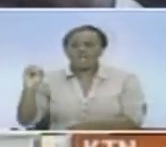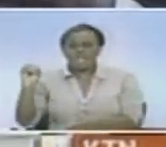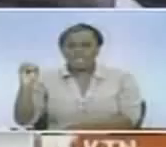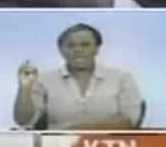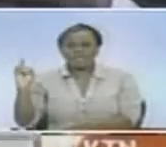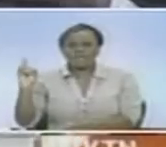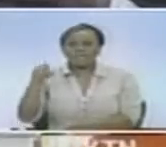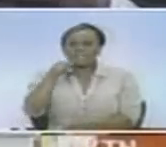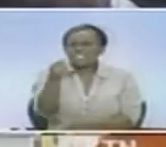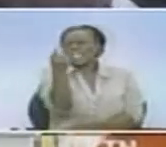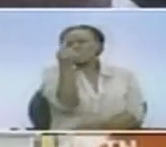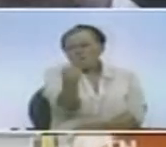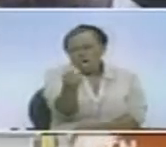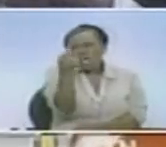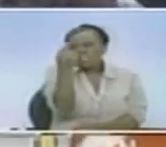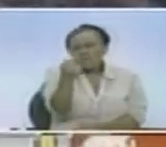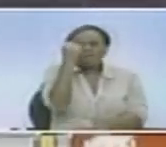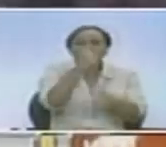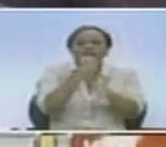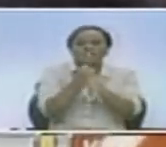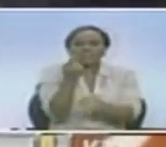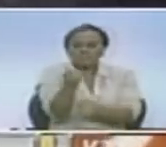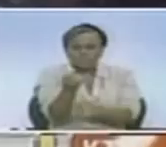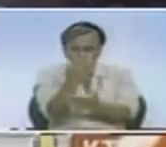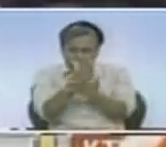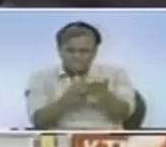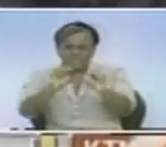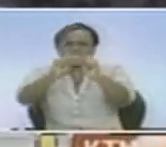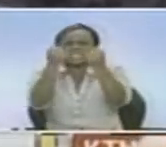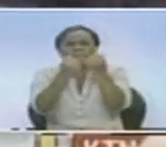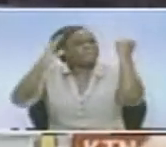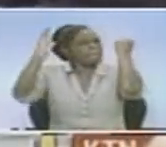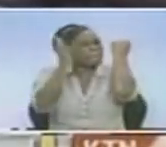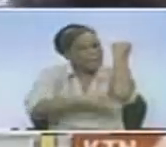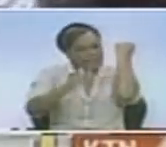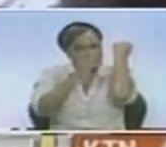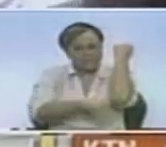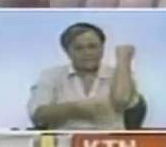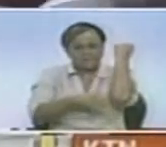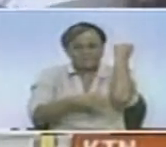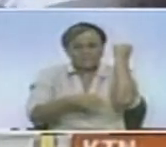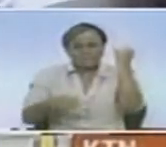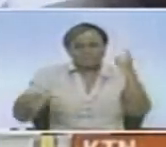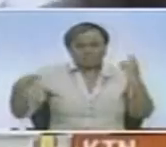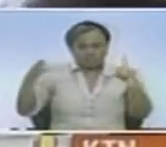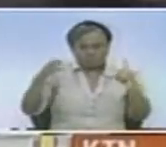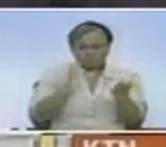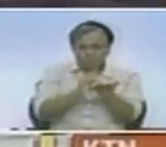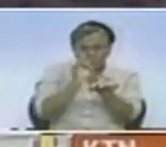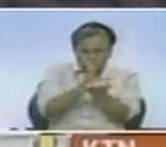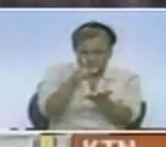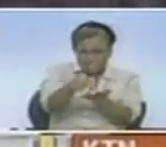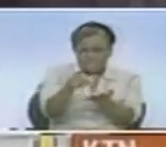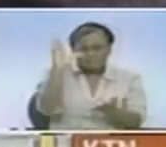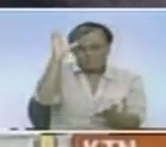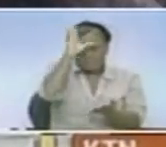just but a small functionary in a rotten system, and to go for him will be